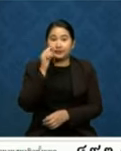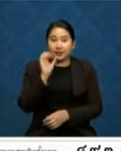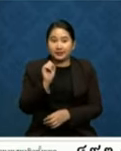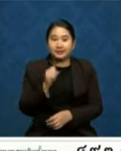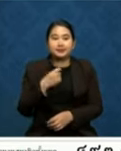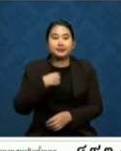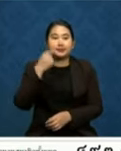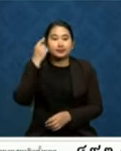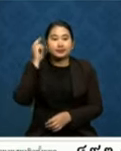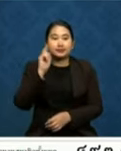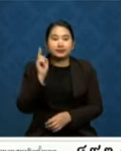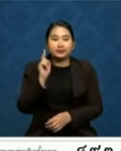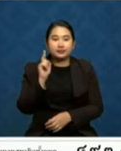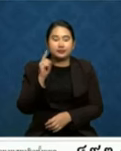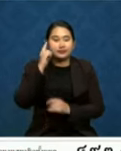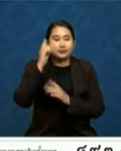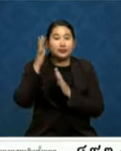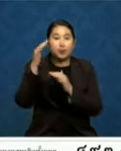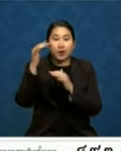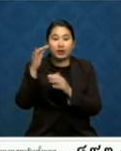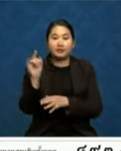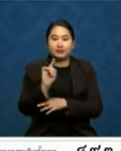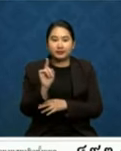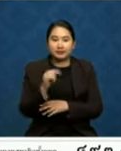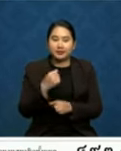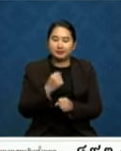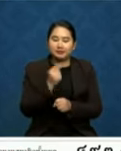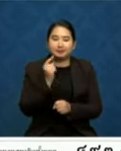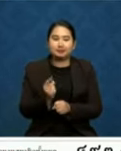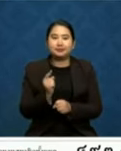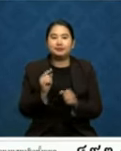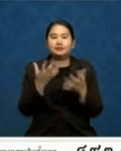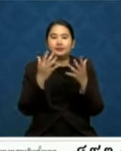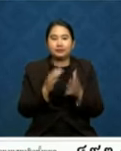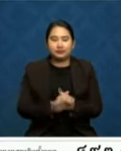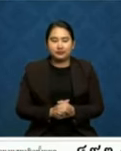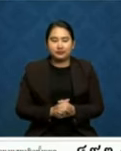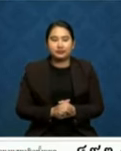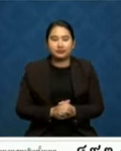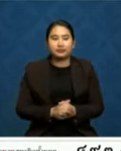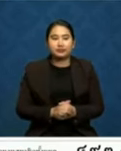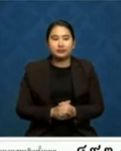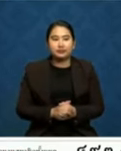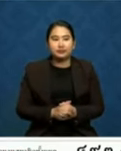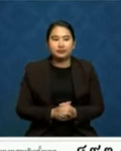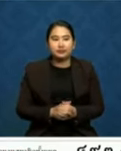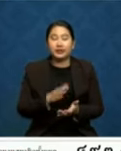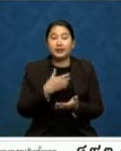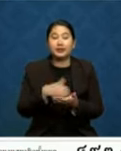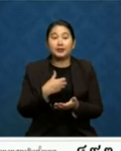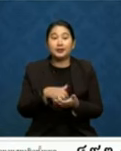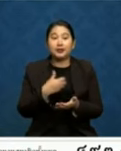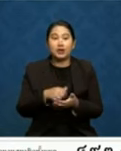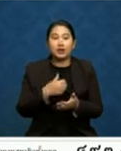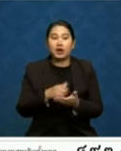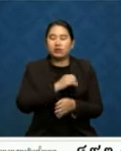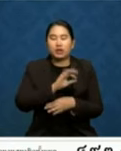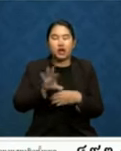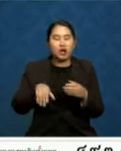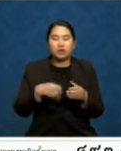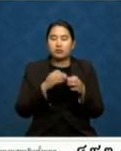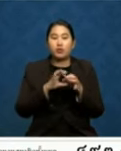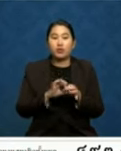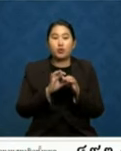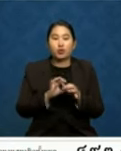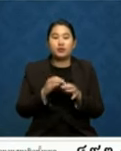ฉันไม่อาจจะคาดหวังได้ว่าจะเป็นจริงให้กับพี่น้องเกษตรกรค่ะจากข้อกังวลทั้งหมดนี้ค่ะน